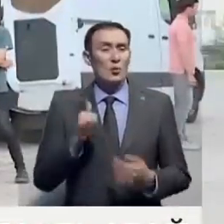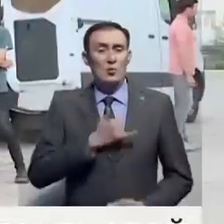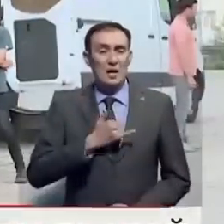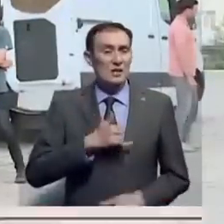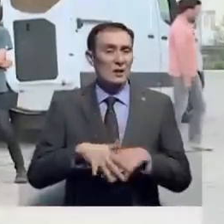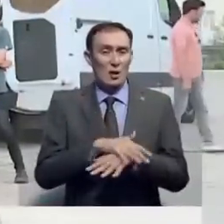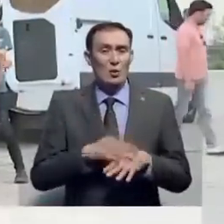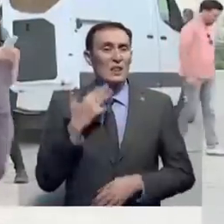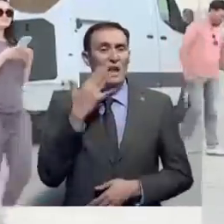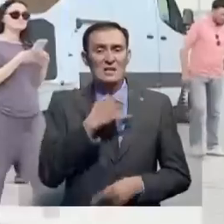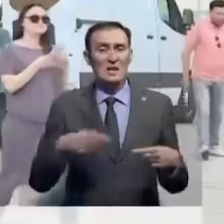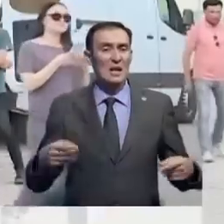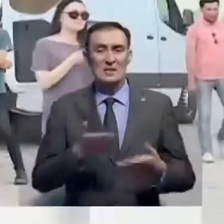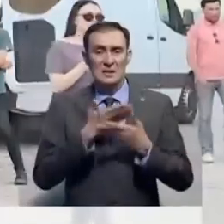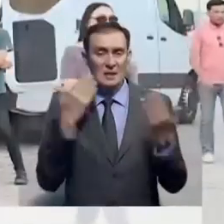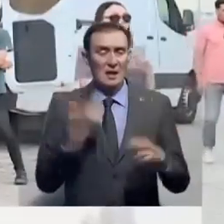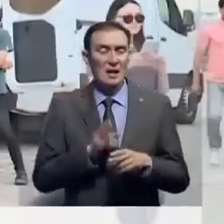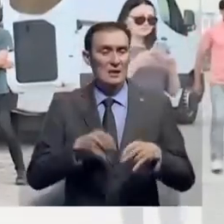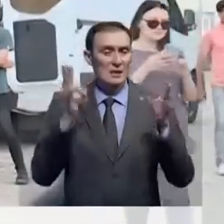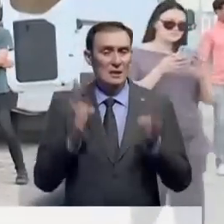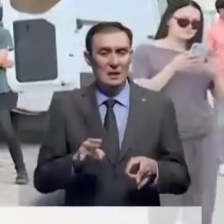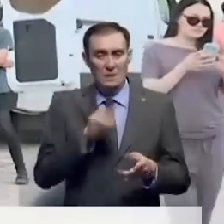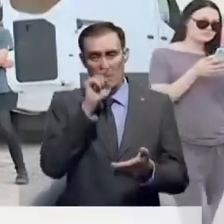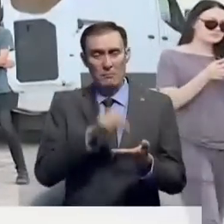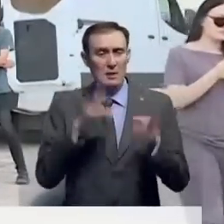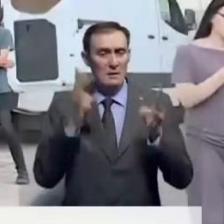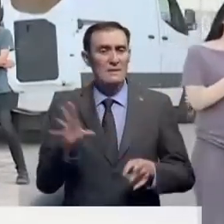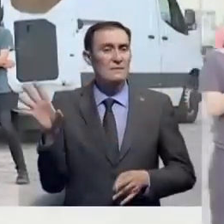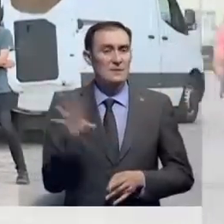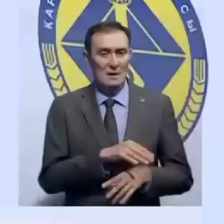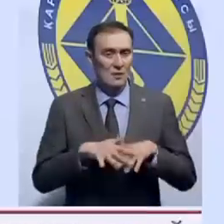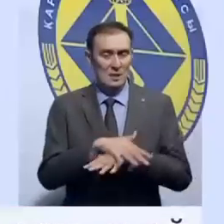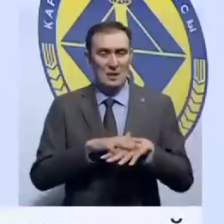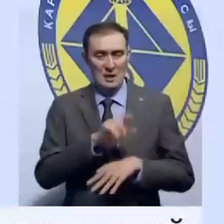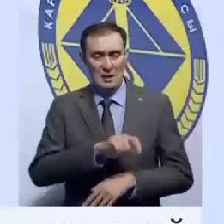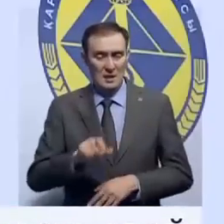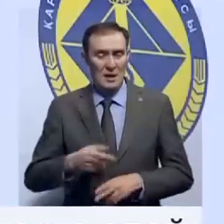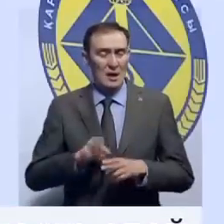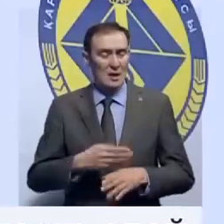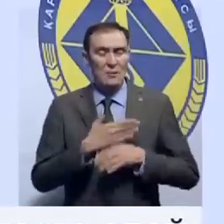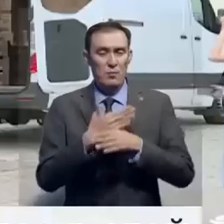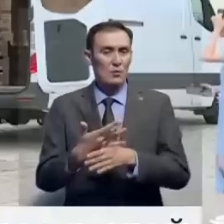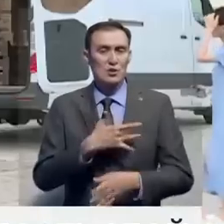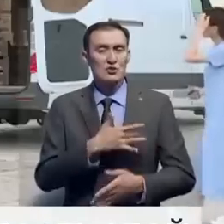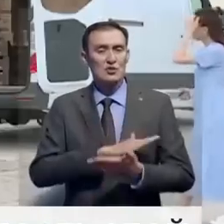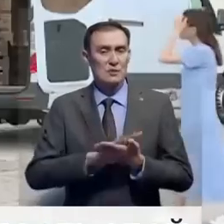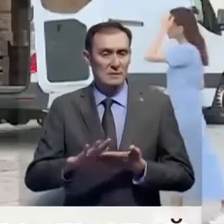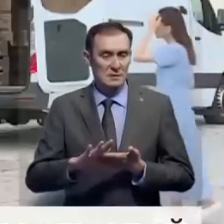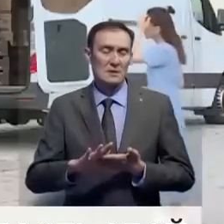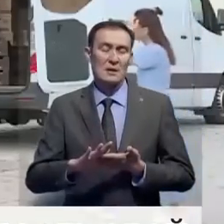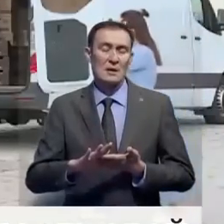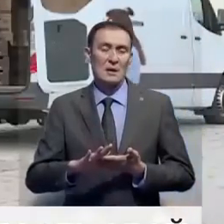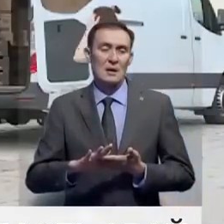национальностей это трагедия затронула всех казахстанцев это помощь от сердца